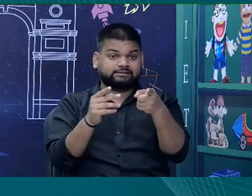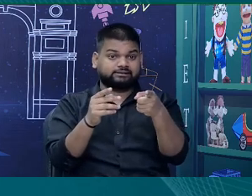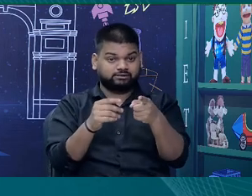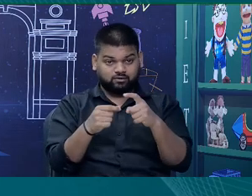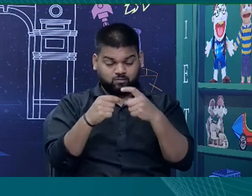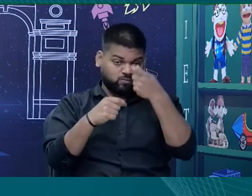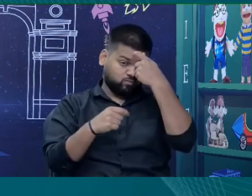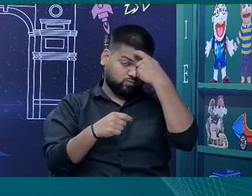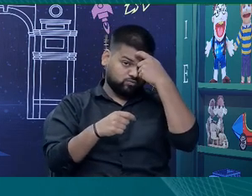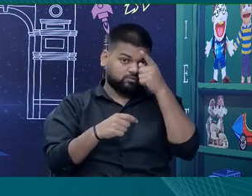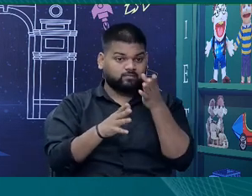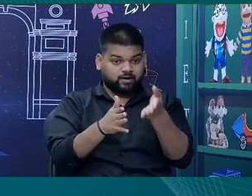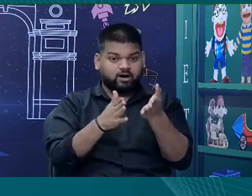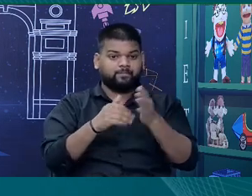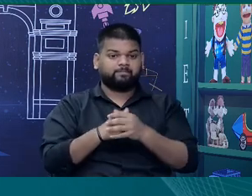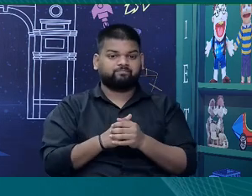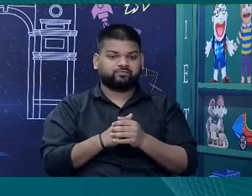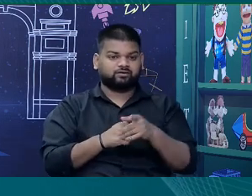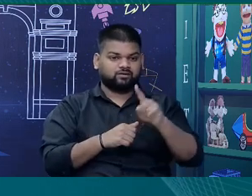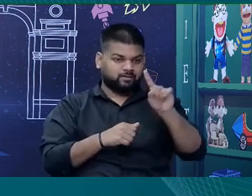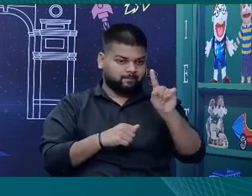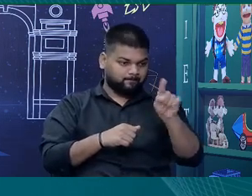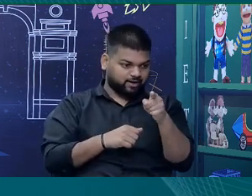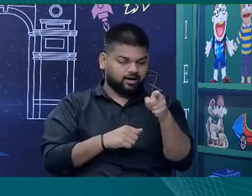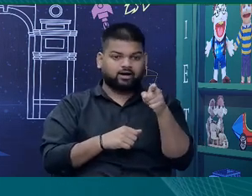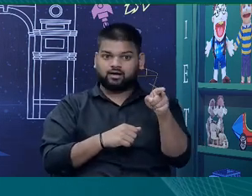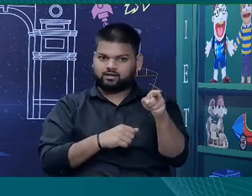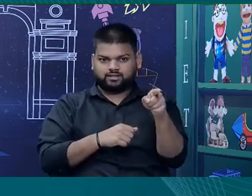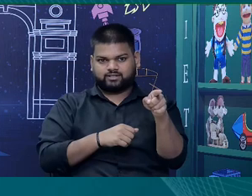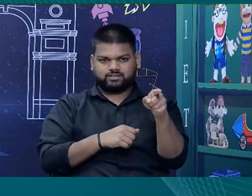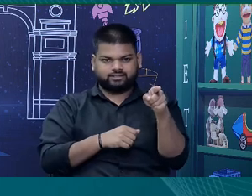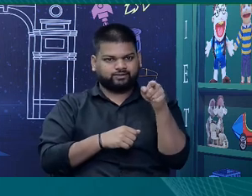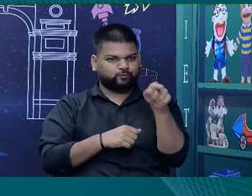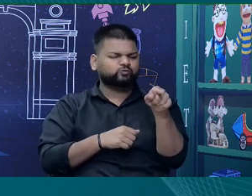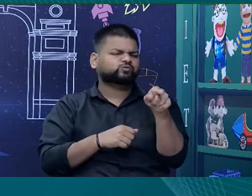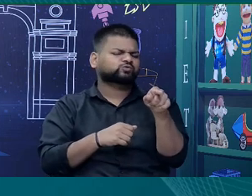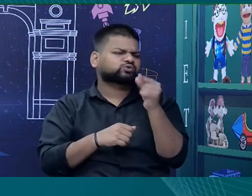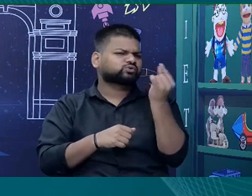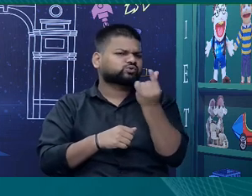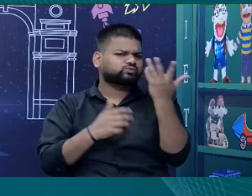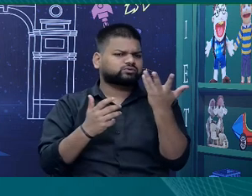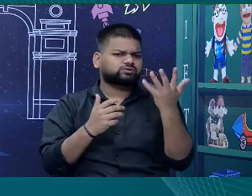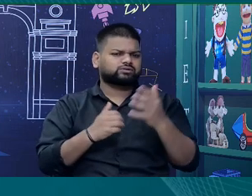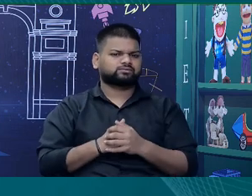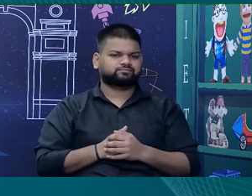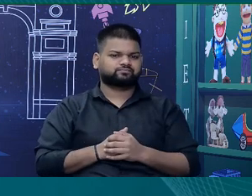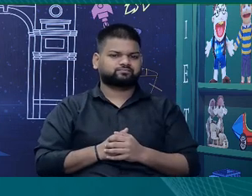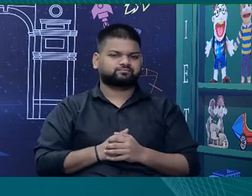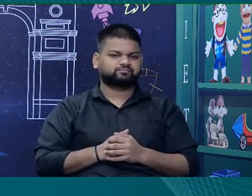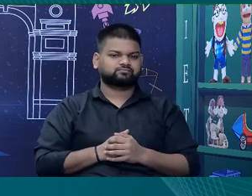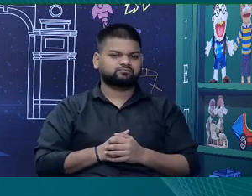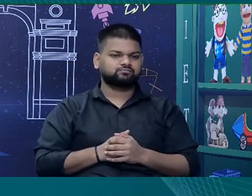का साइन है ब्रैकेट के लिए आप देखेंगे हम कौन से टाइप उसे करते हैं हमें टाइप उसे करना होता है